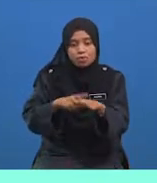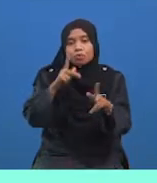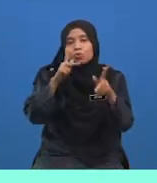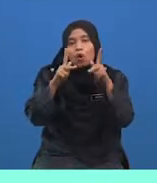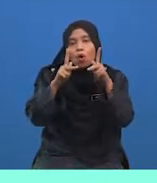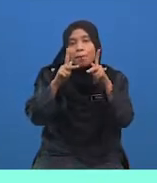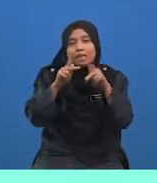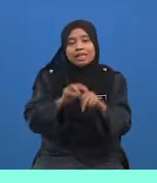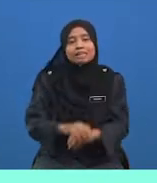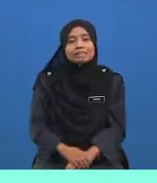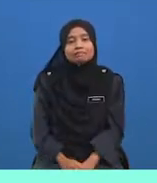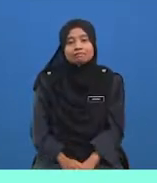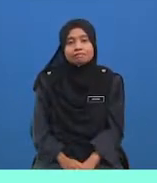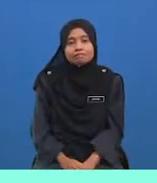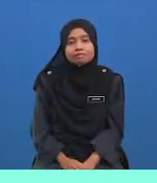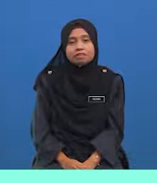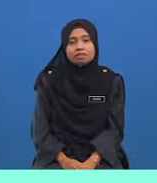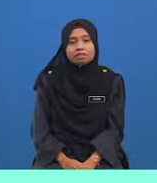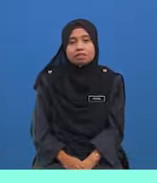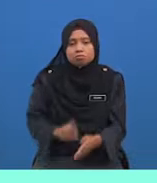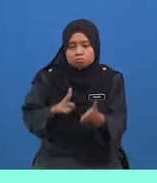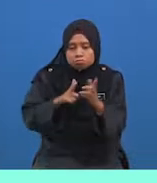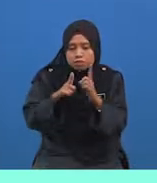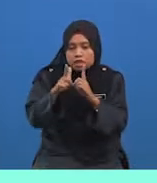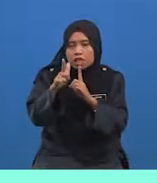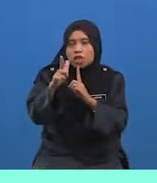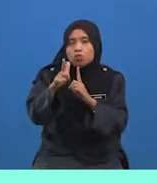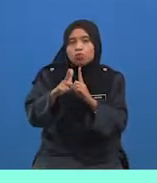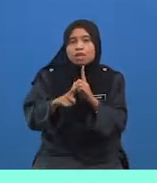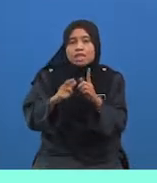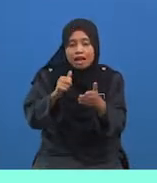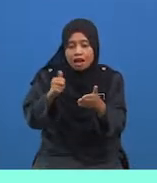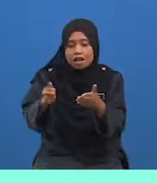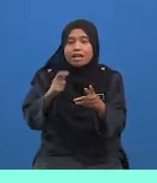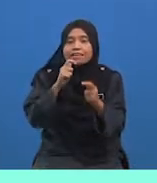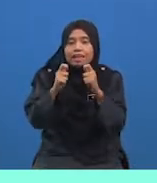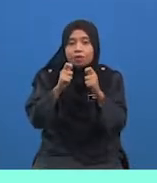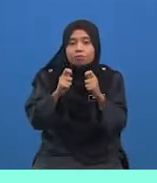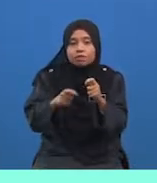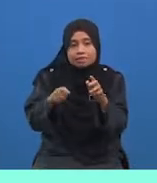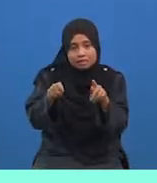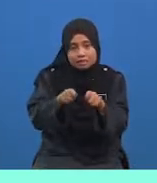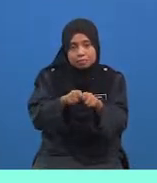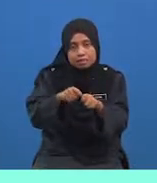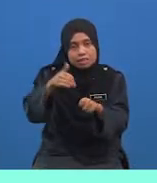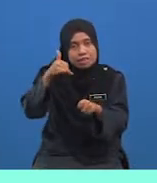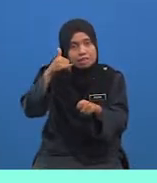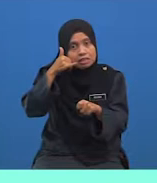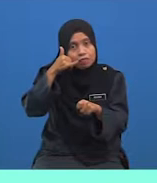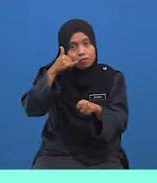sewaktu berkomunikasi melalui alat telekomunikasi seperti telefon